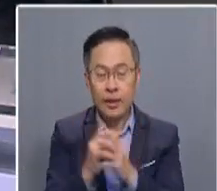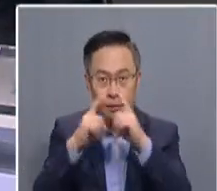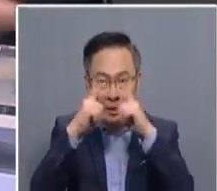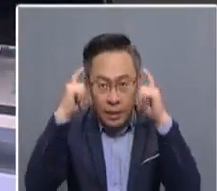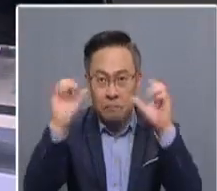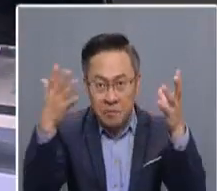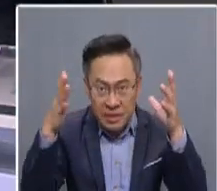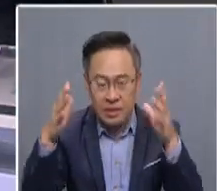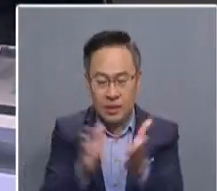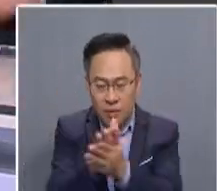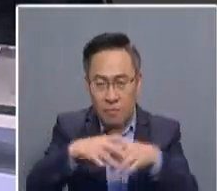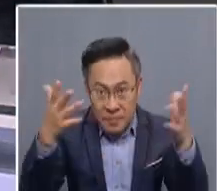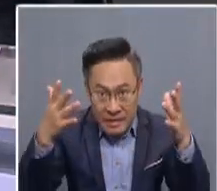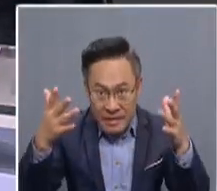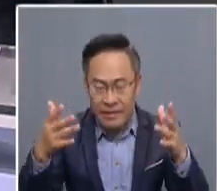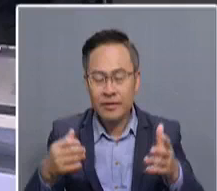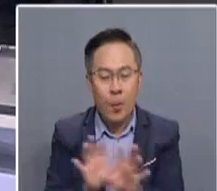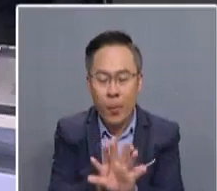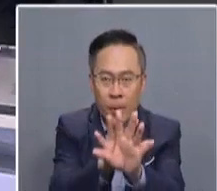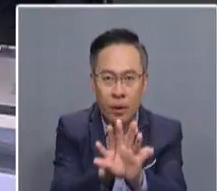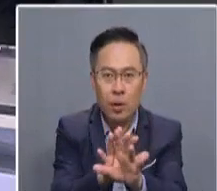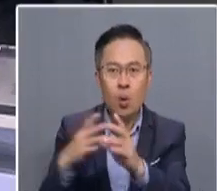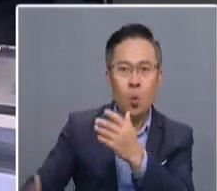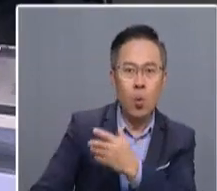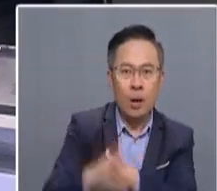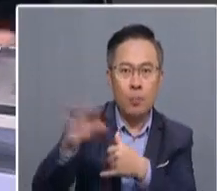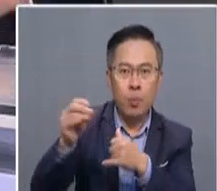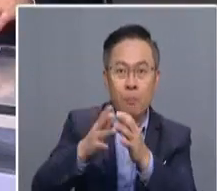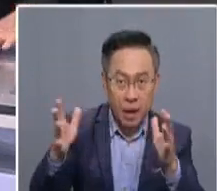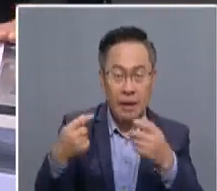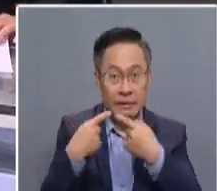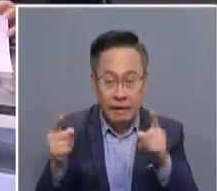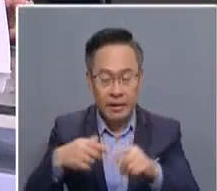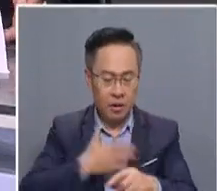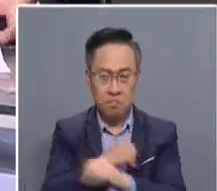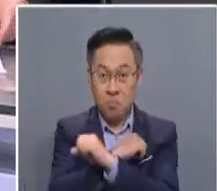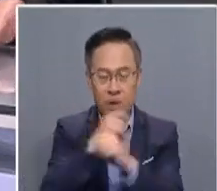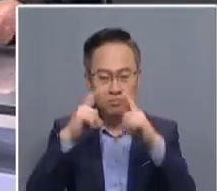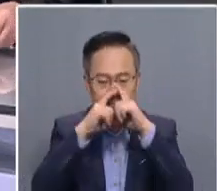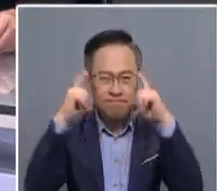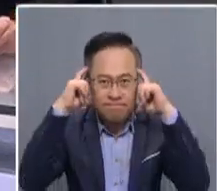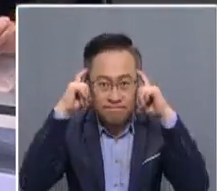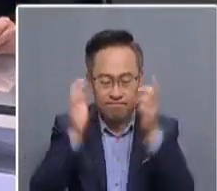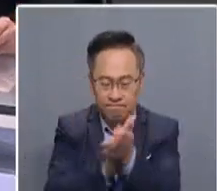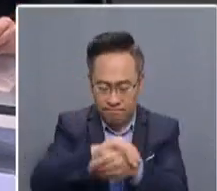งแต่ถ้าสมมติว่าเราปฏิบัติตามกฎเกณฑ์ทุกอย่างความเสี่ยงลดลงมาวูบเลย ไม่ใช่คิดว่าช่วงที่ผ่านมาคนไทยปลอดเชื้อกันม